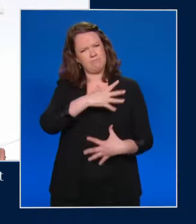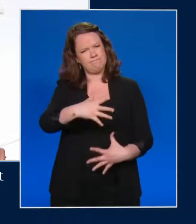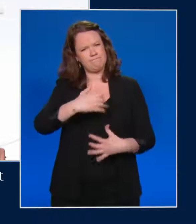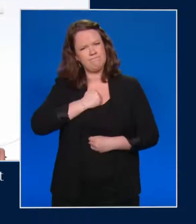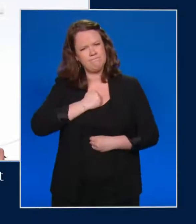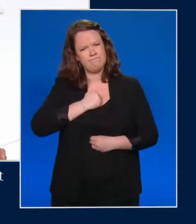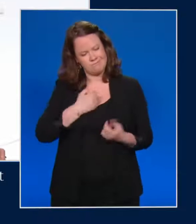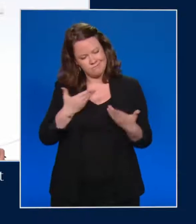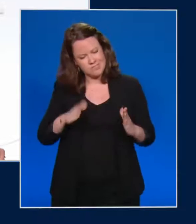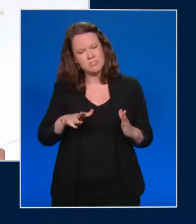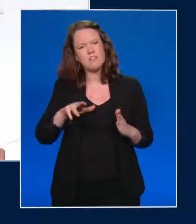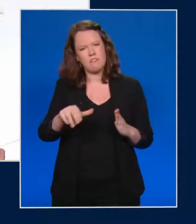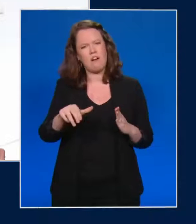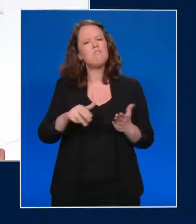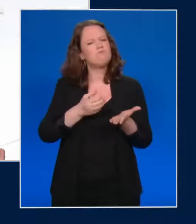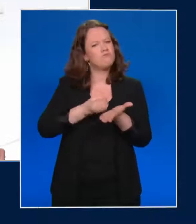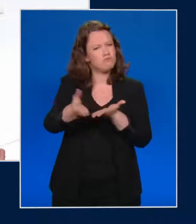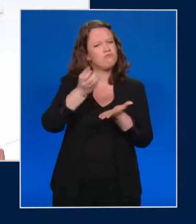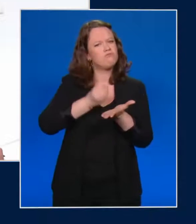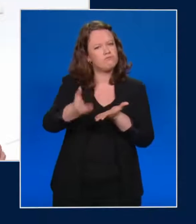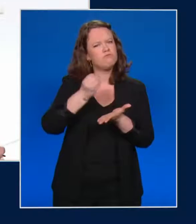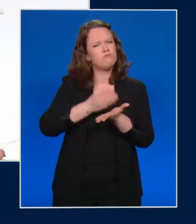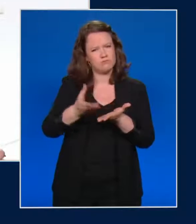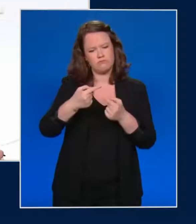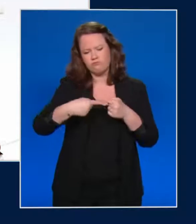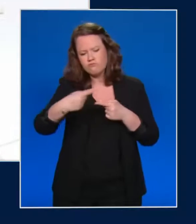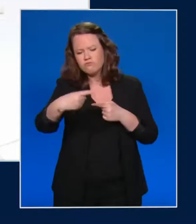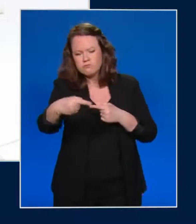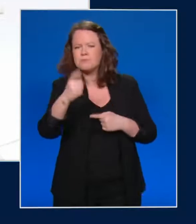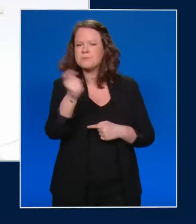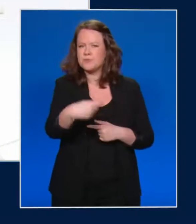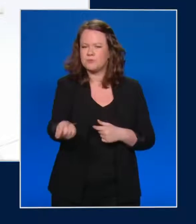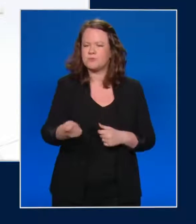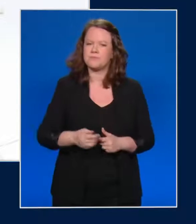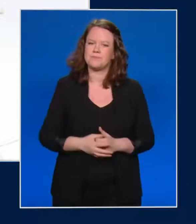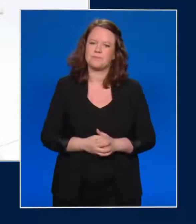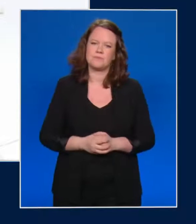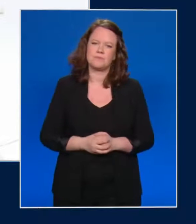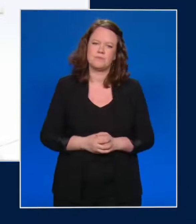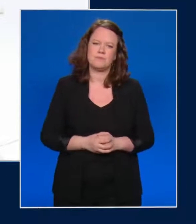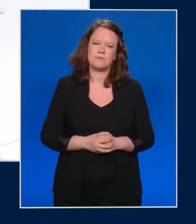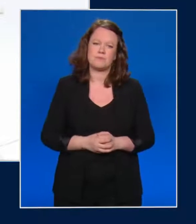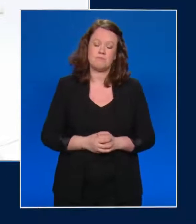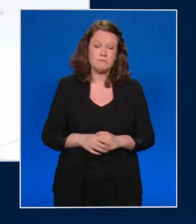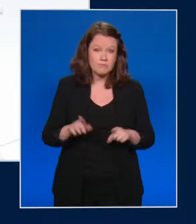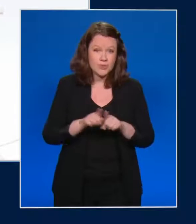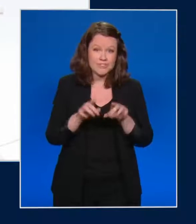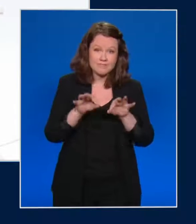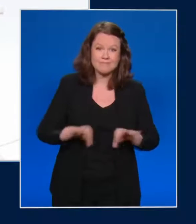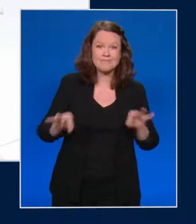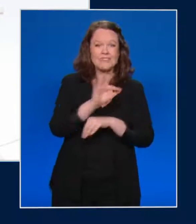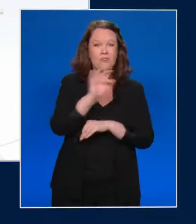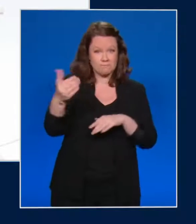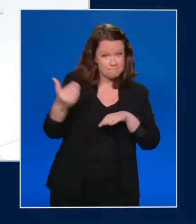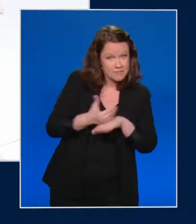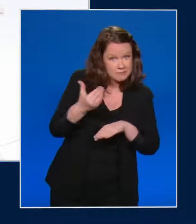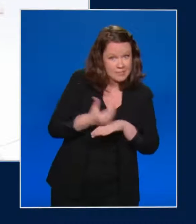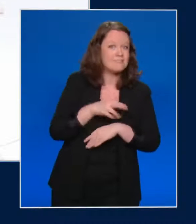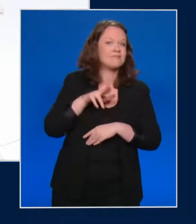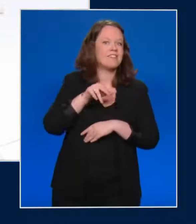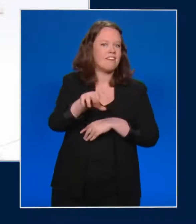je vous en rendrez compte cette guerre vient aussi percuter notre vie démocratique et la